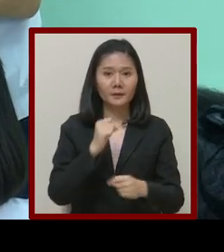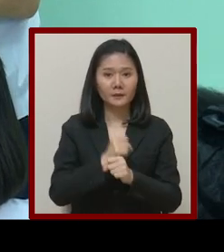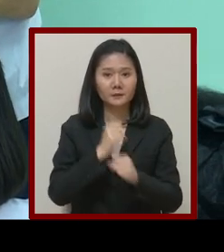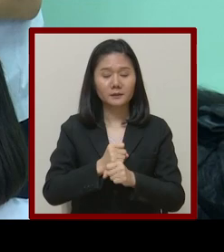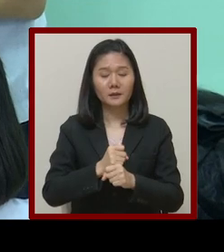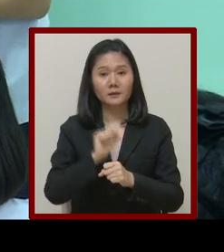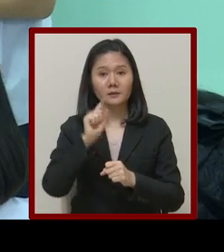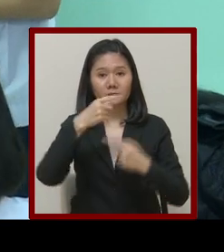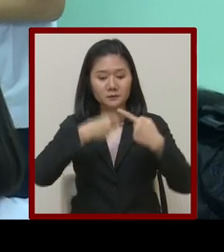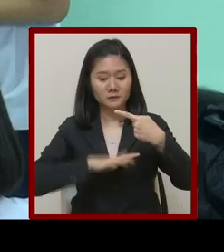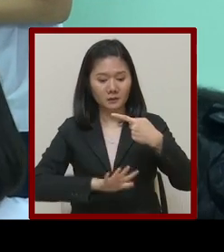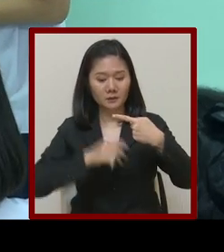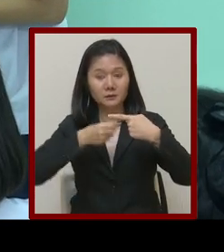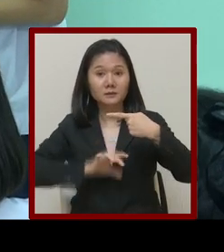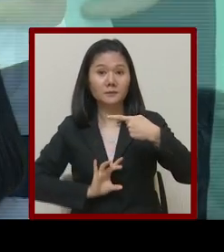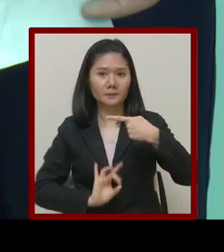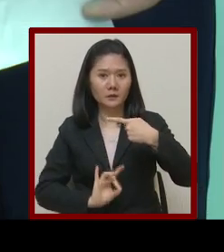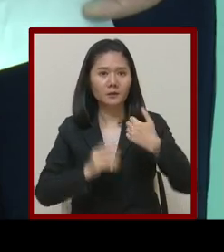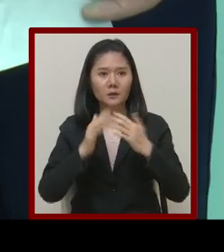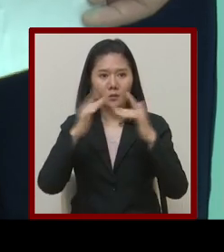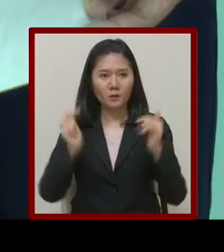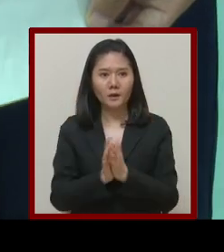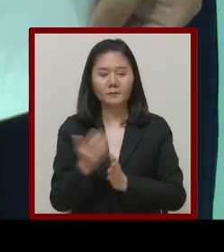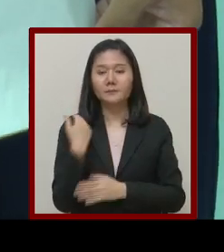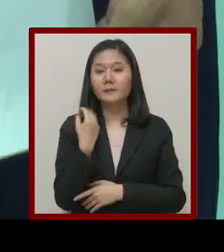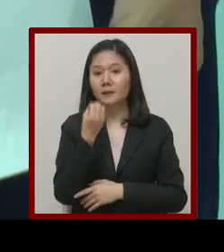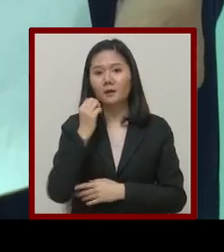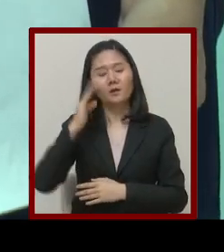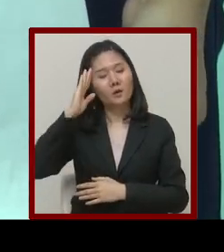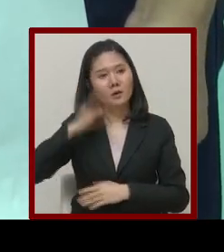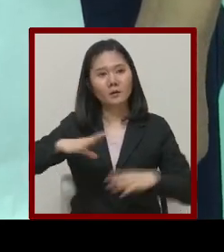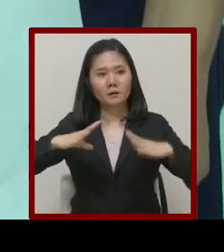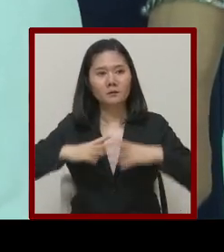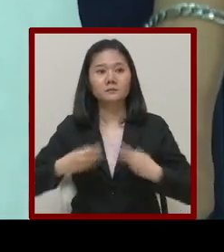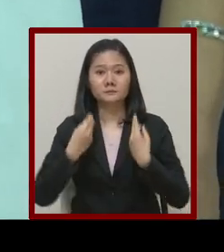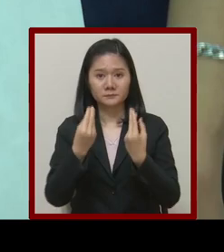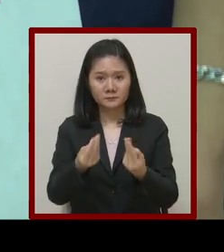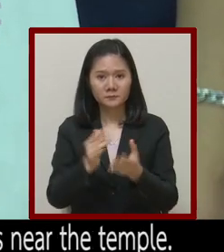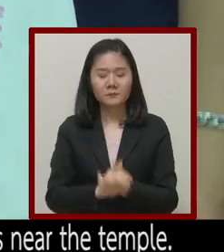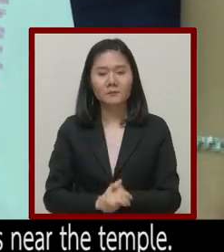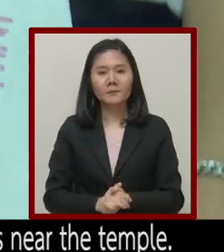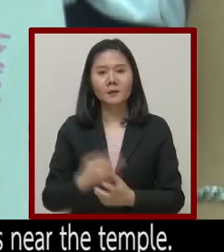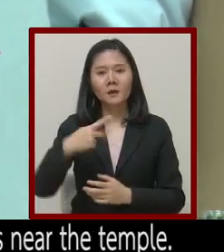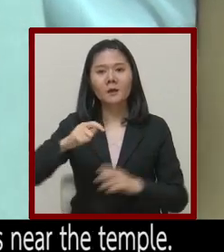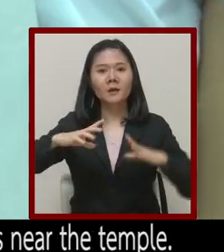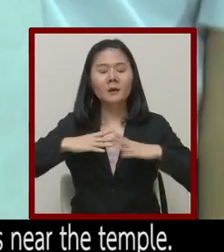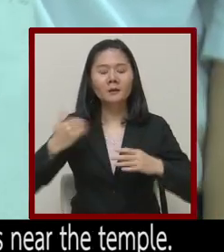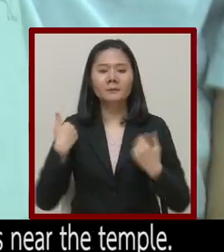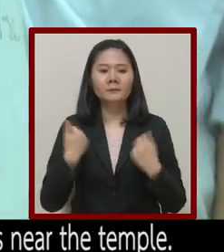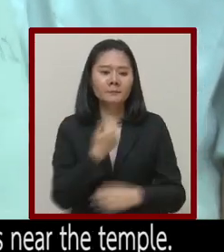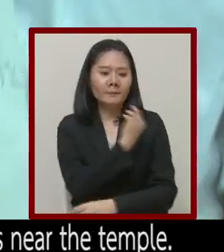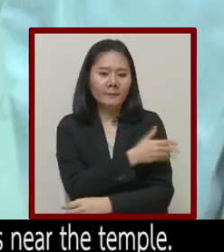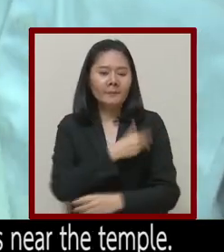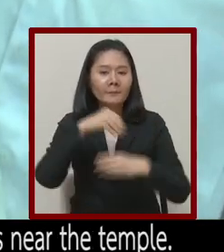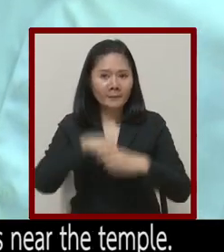ามศีล5หรือศีล8นะคะทางวัดมีอาหารและหอพักนะให้นะคะหอพักส่วนใหญ่มีห้องน้ำในตั